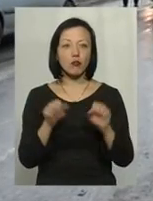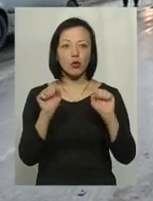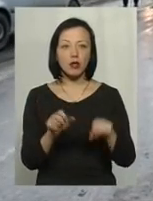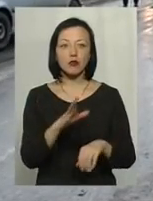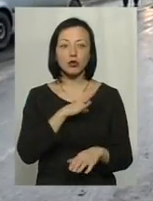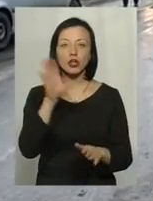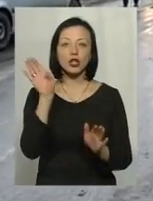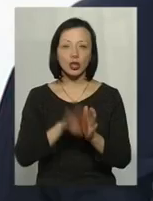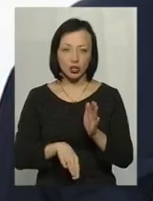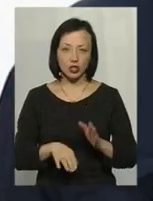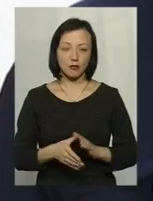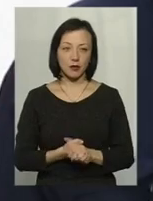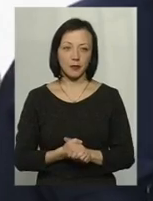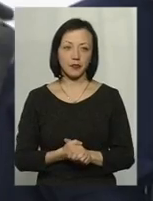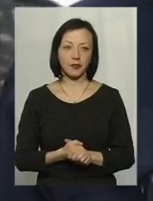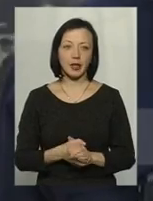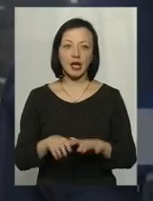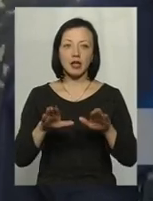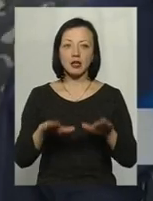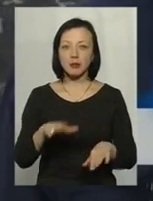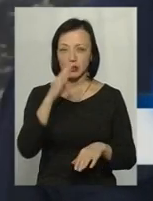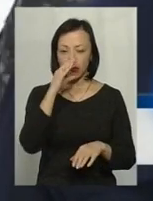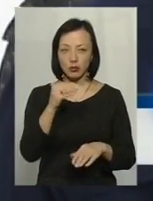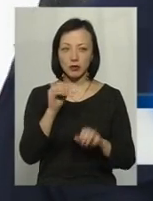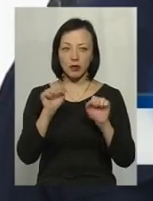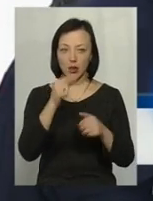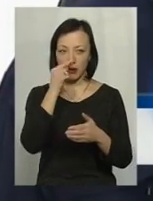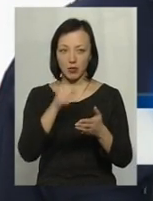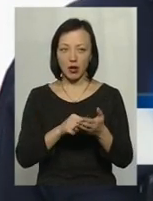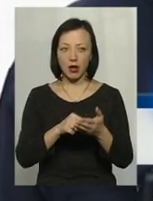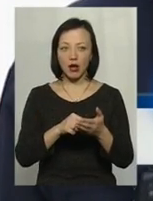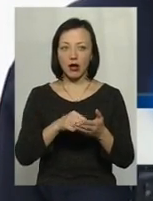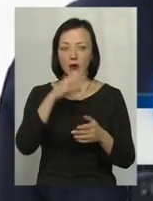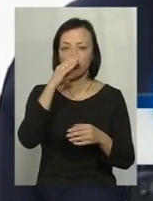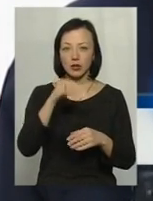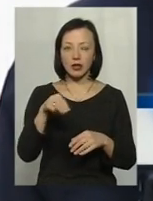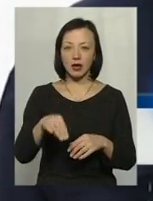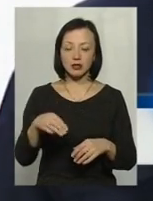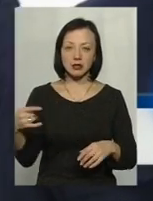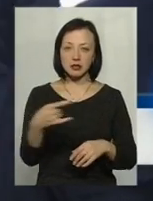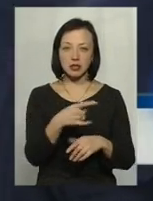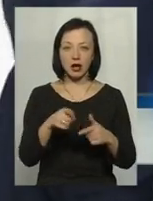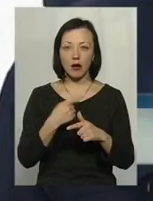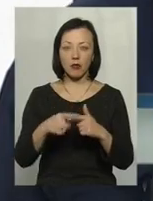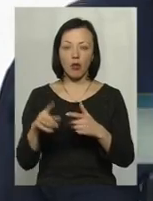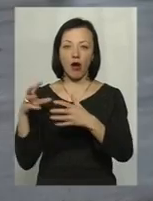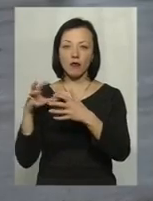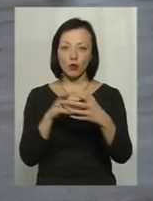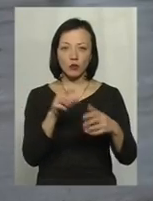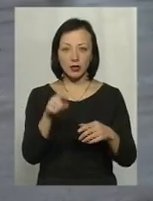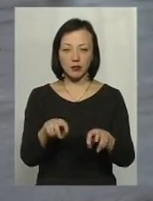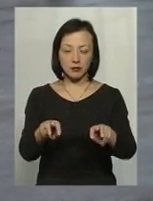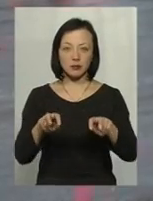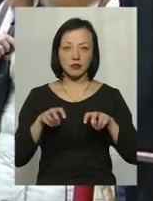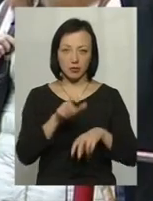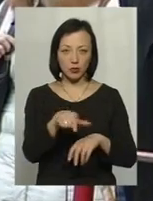й гіршими. На місці буса могло б опинитися, наприклад, маршрутне таксі або автобус, в якому перебувають пасажири.